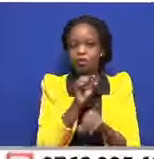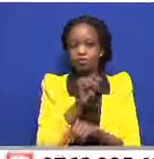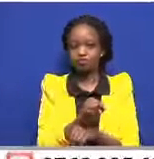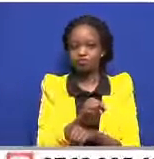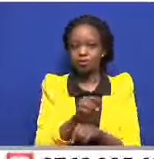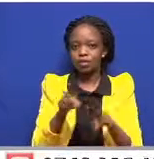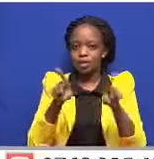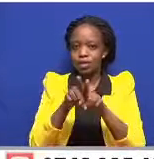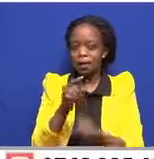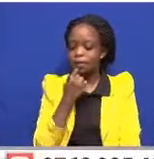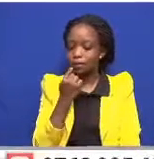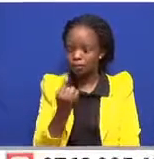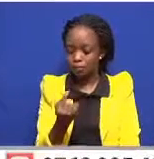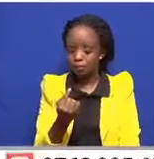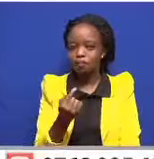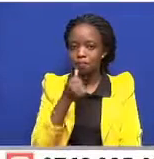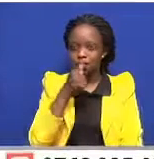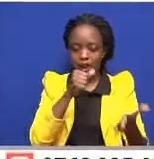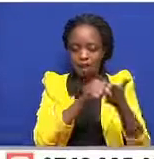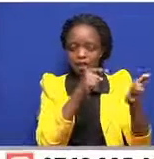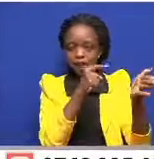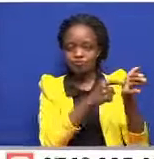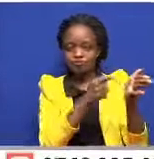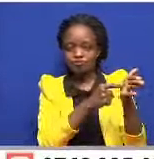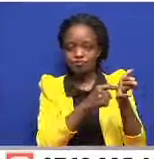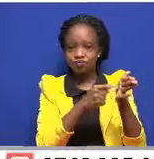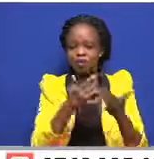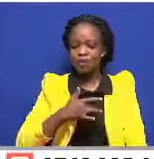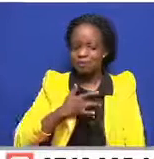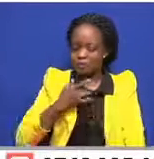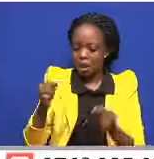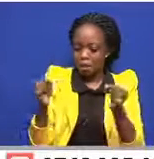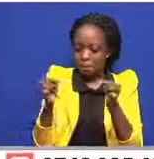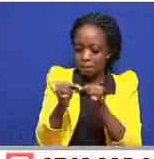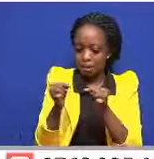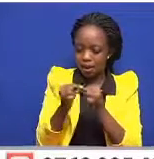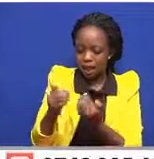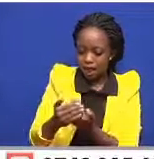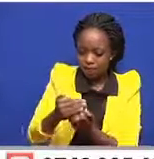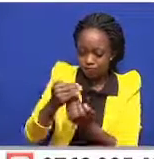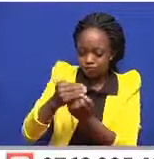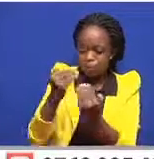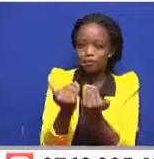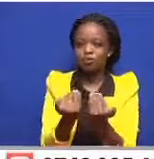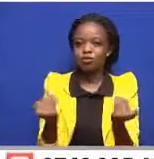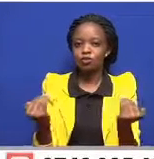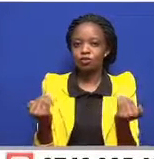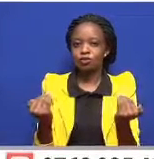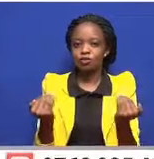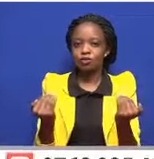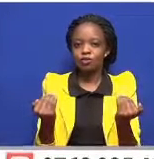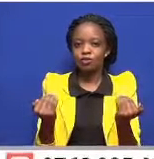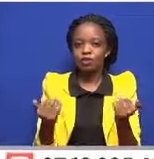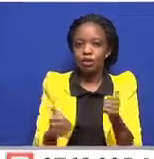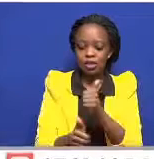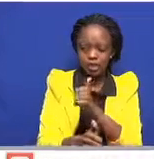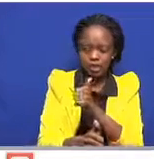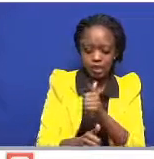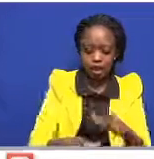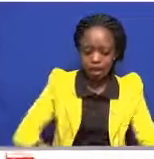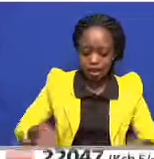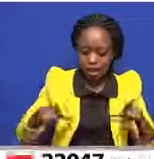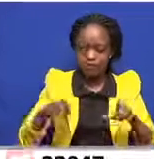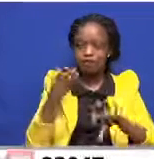Isitoshe, anasema katika barua hiyo kwamba alihisi uchungu mwingi kuwalea watoto hao katika hali ngumu ya maisha, na